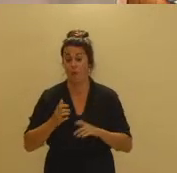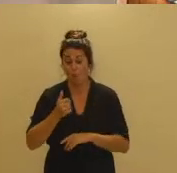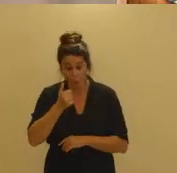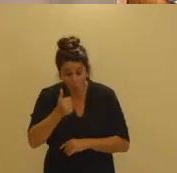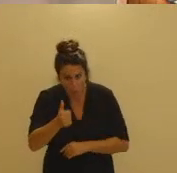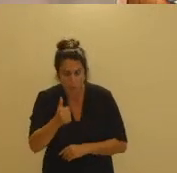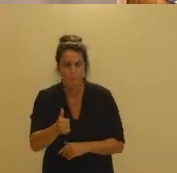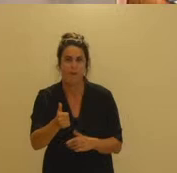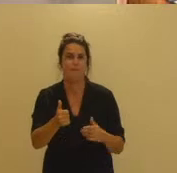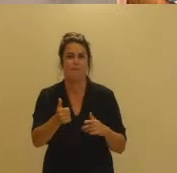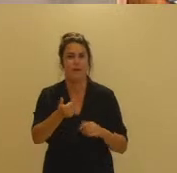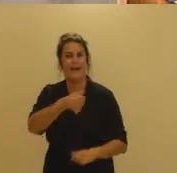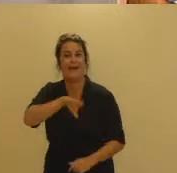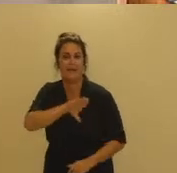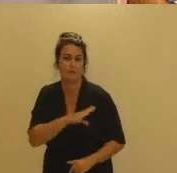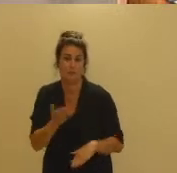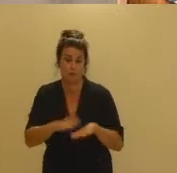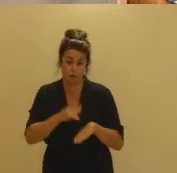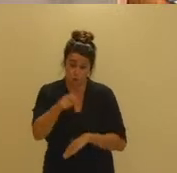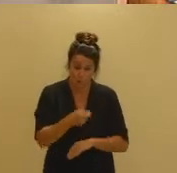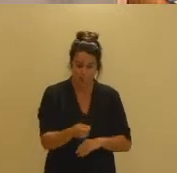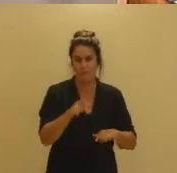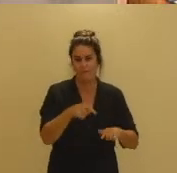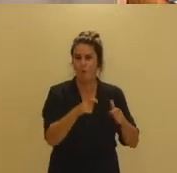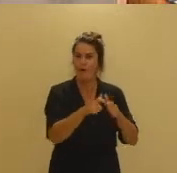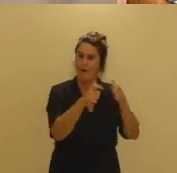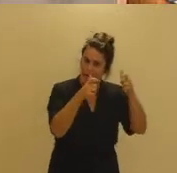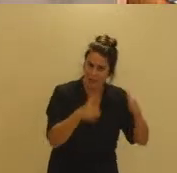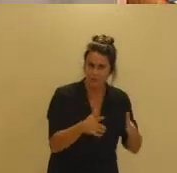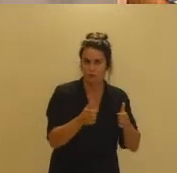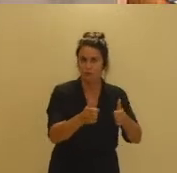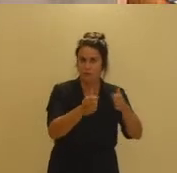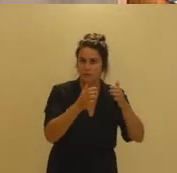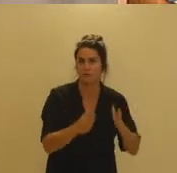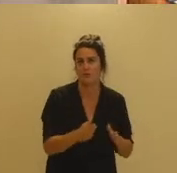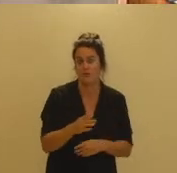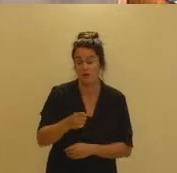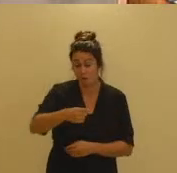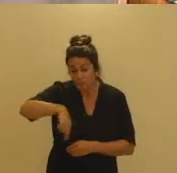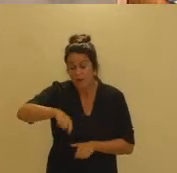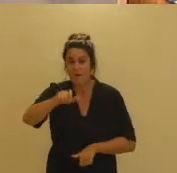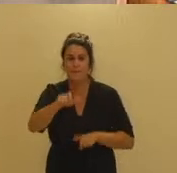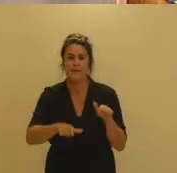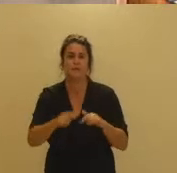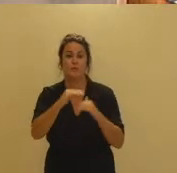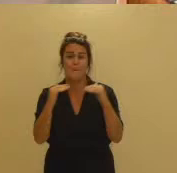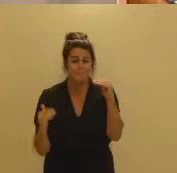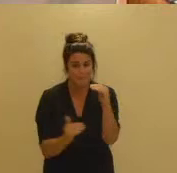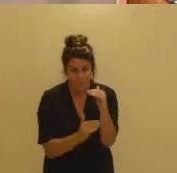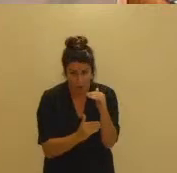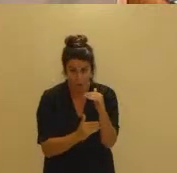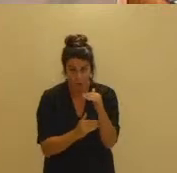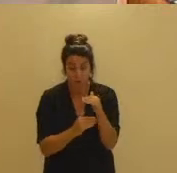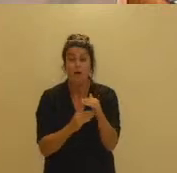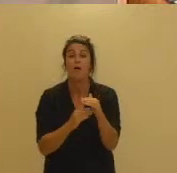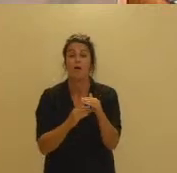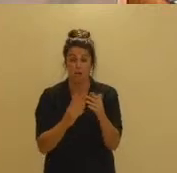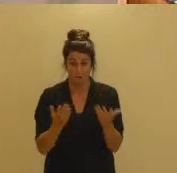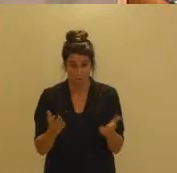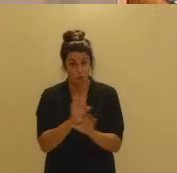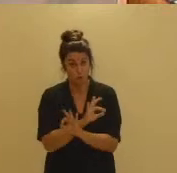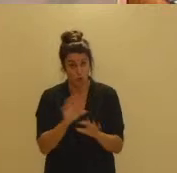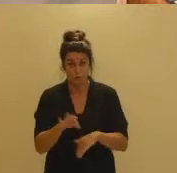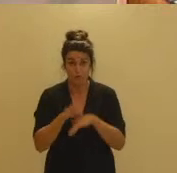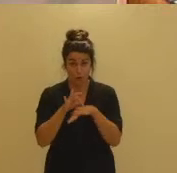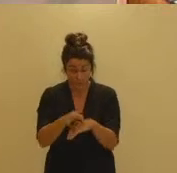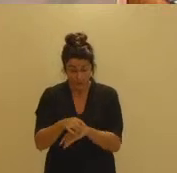à des institutions. Les mineurs non accompagnés, leur accompagnement relève d'un cadre institutionnel et c'est pour ça que nous avons pris